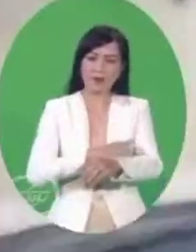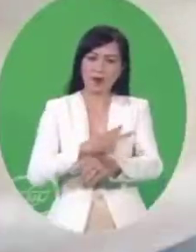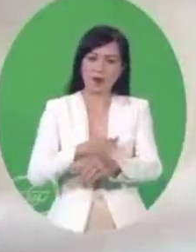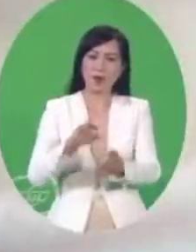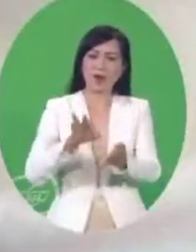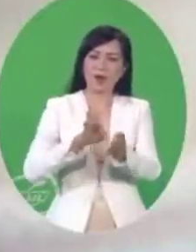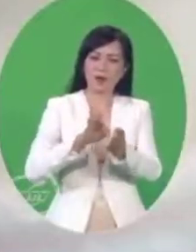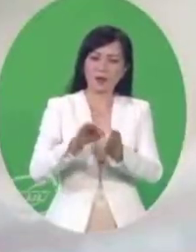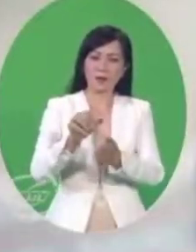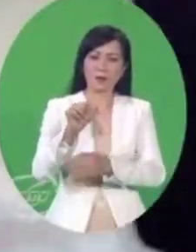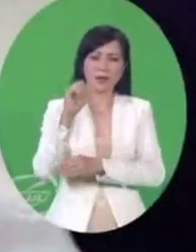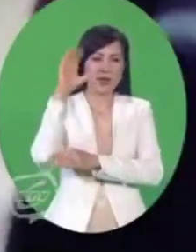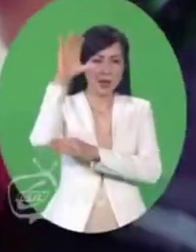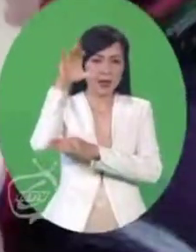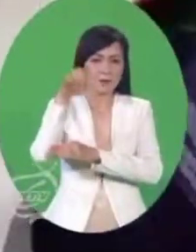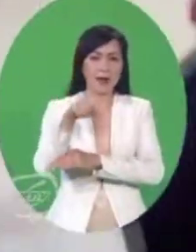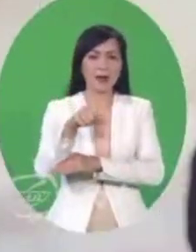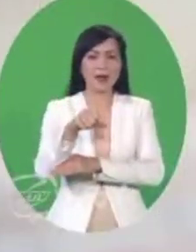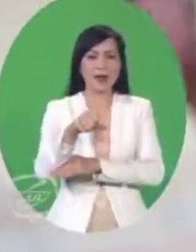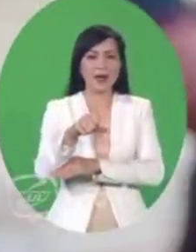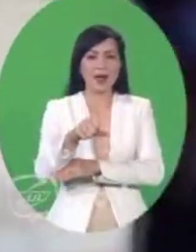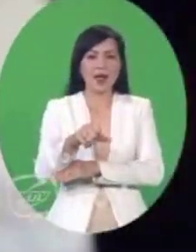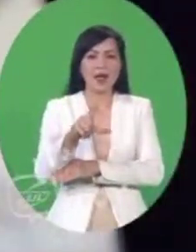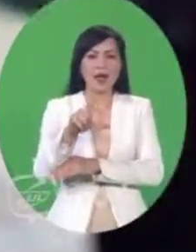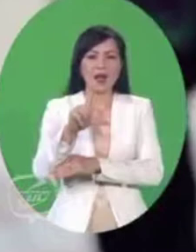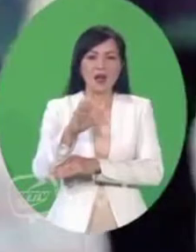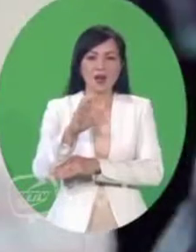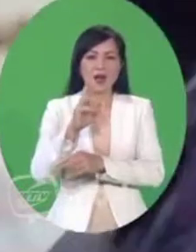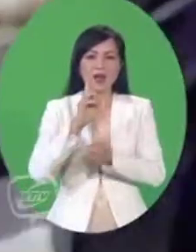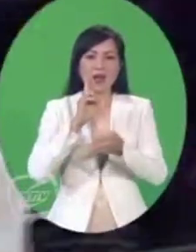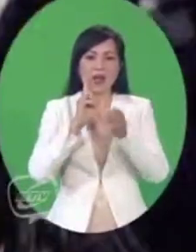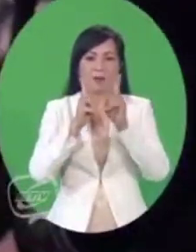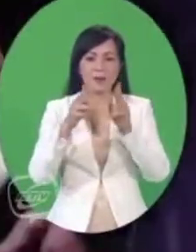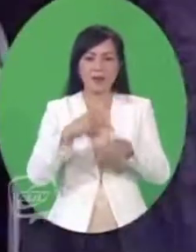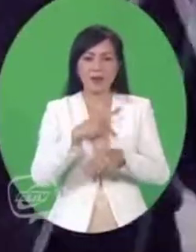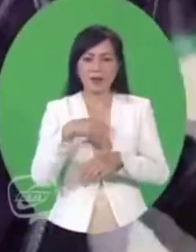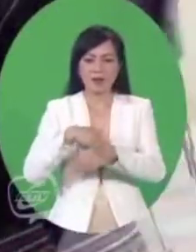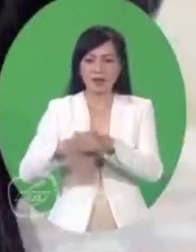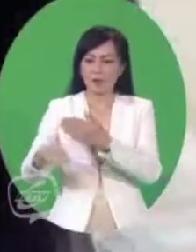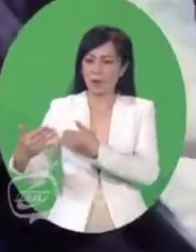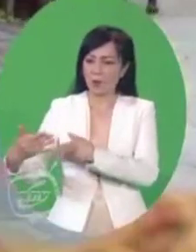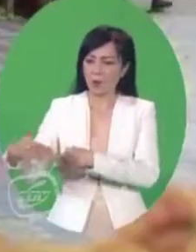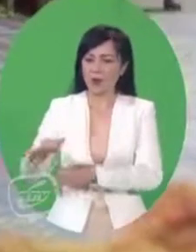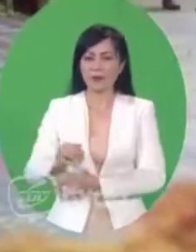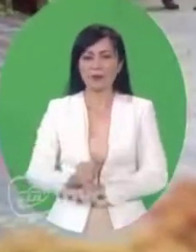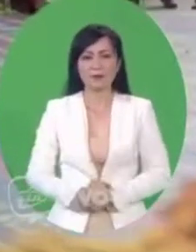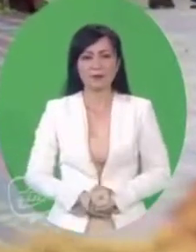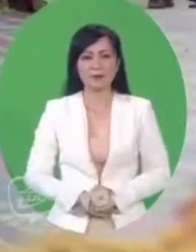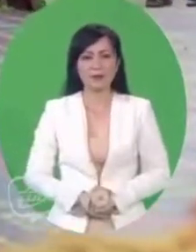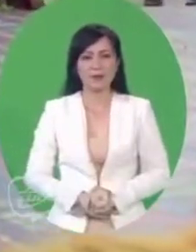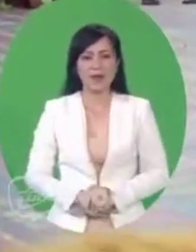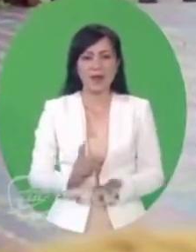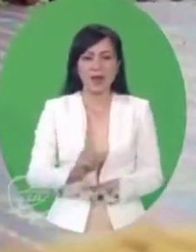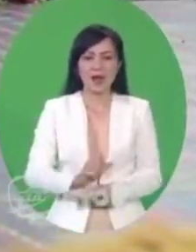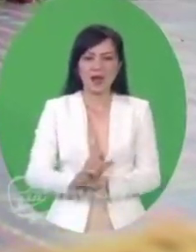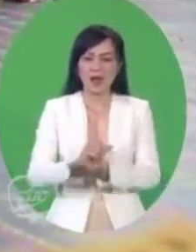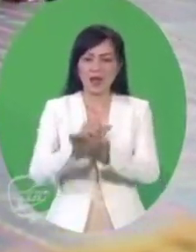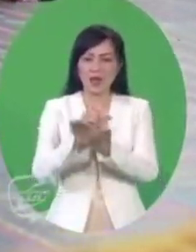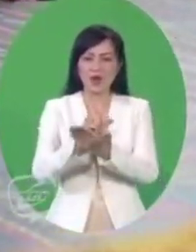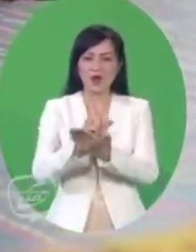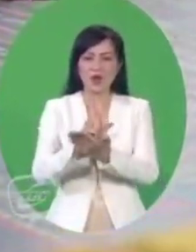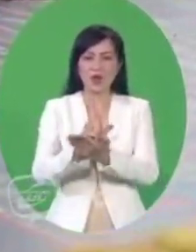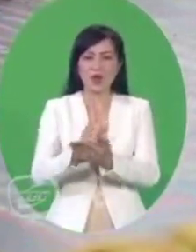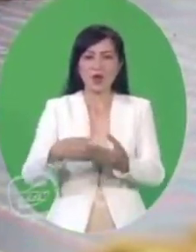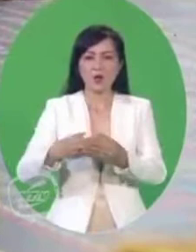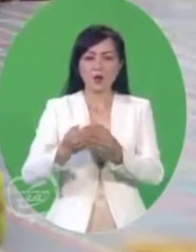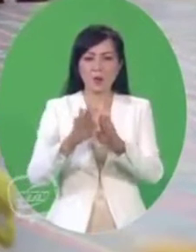thống của Tây Bắc, góp phần làm nên một Lào Cai hấp dẫn trong mắt du khách trong nước và bạn bè quốc tế. Lễ hội Khèn Hoa và Hội Xuân